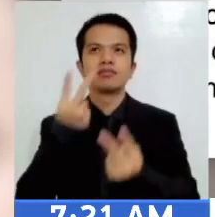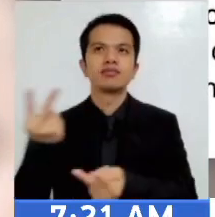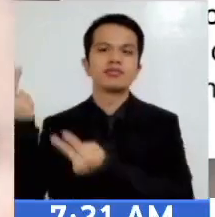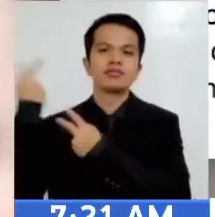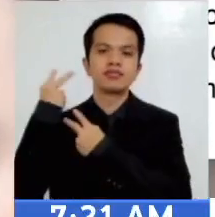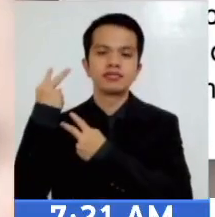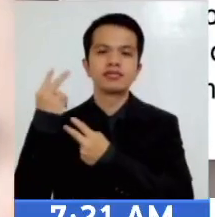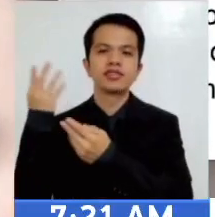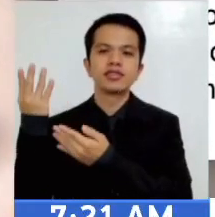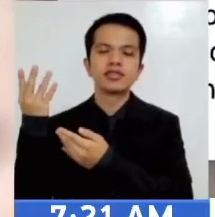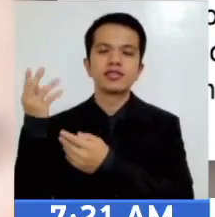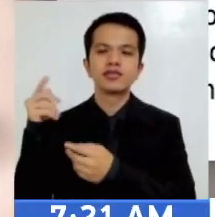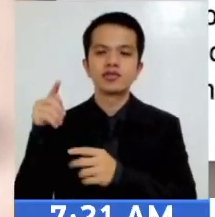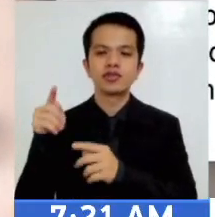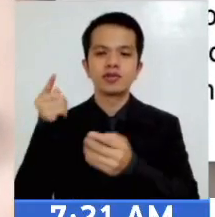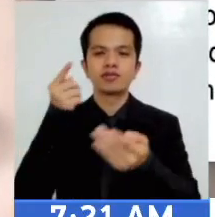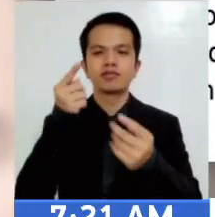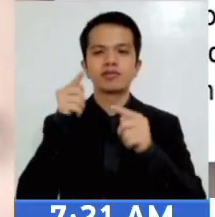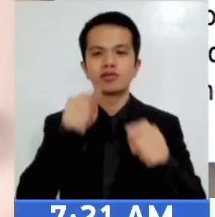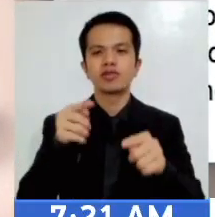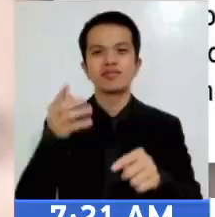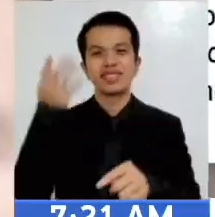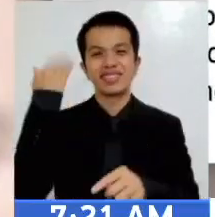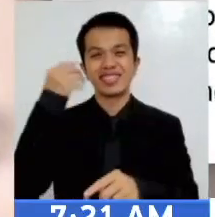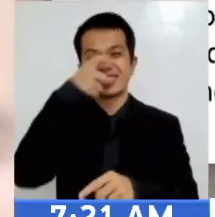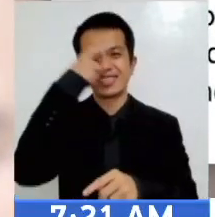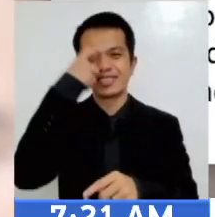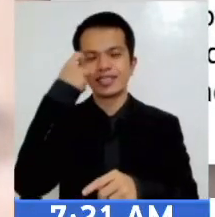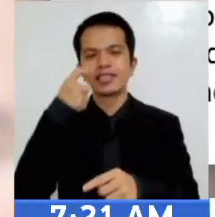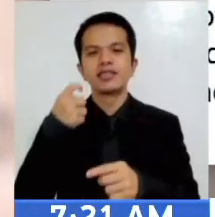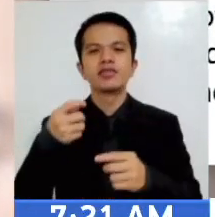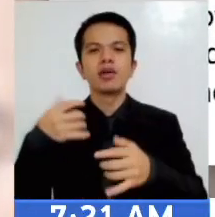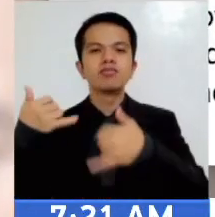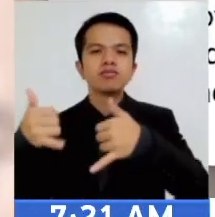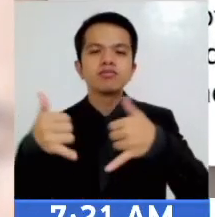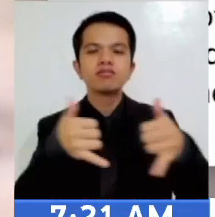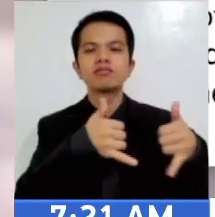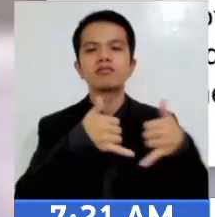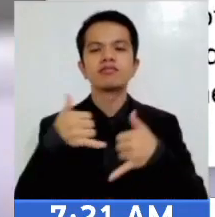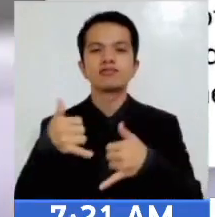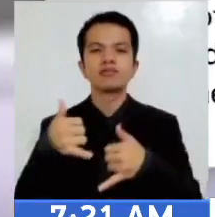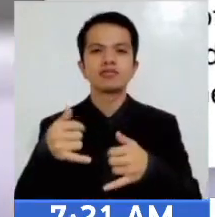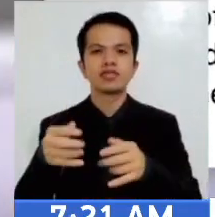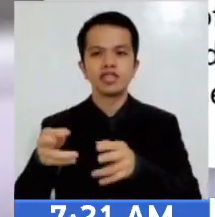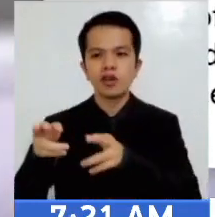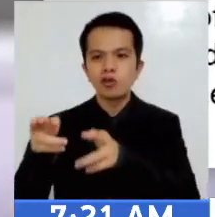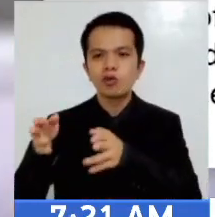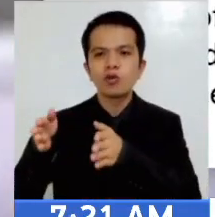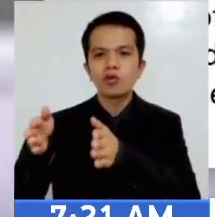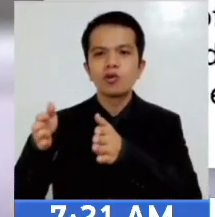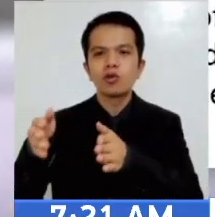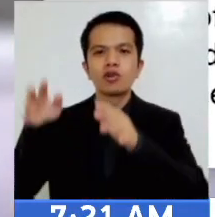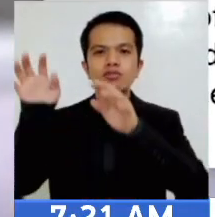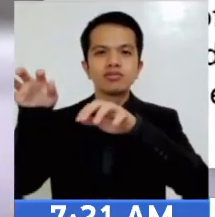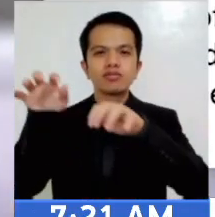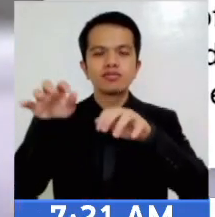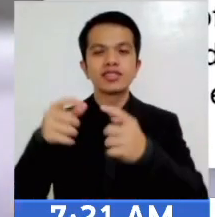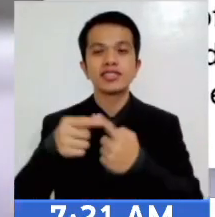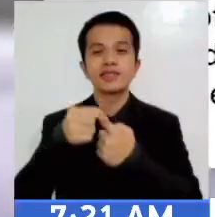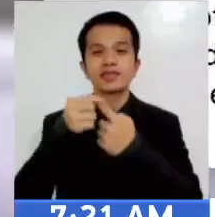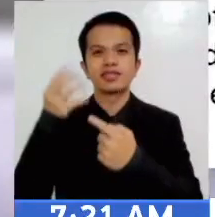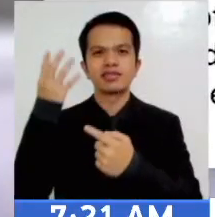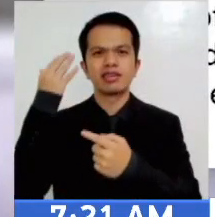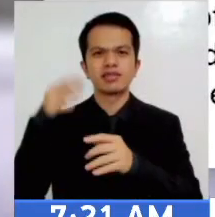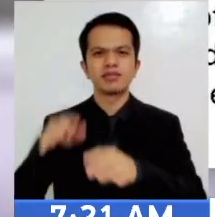summer daw noon, ay masaya siya naglaro at sa kalye talaga at naglaro sa ulan, lalo nang nung baha pa yung kalye